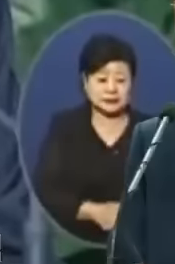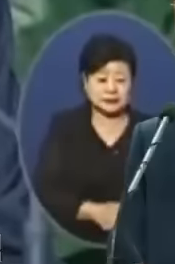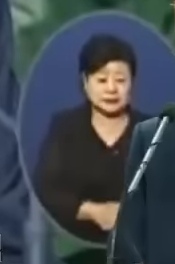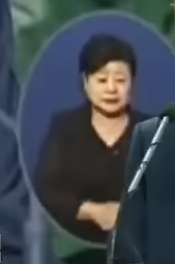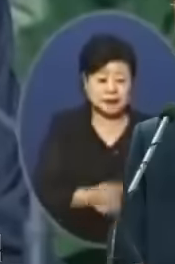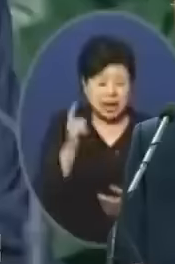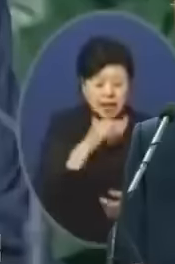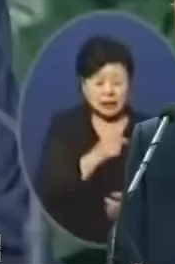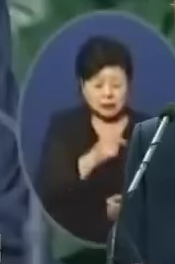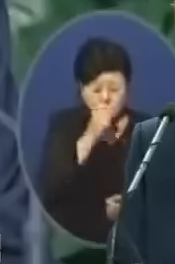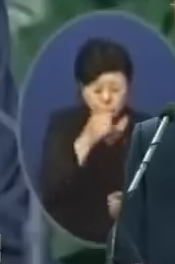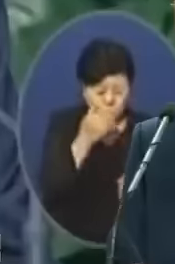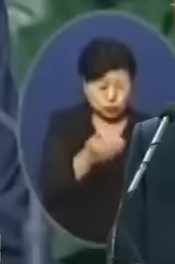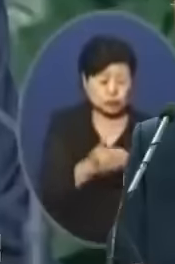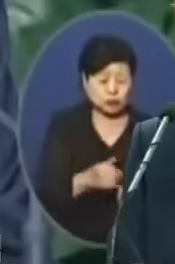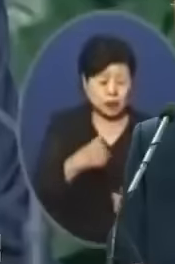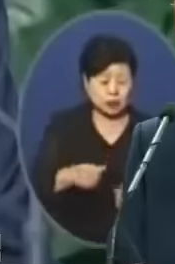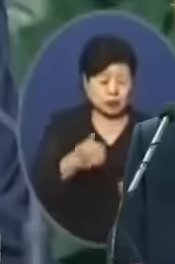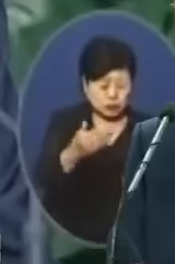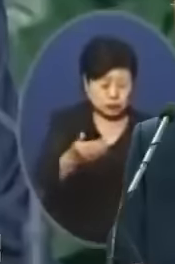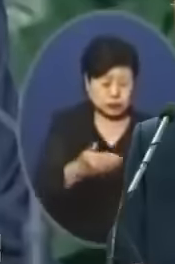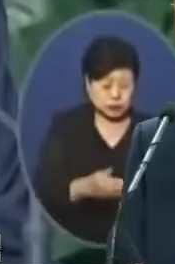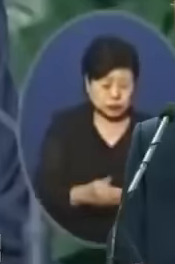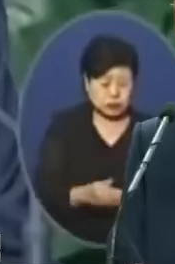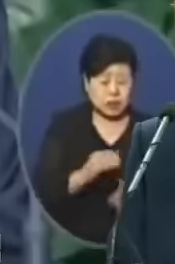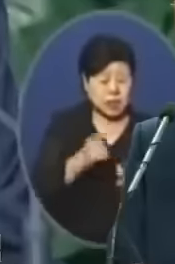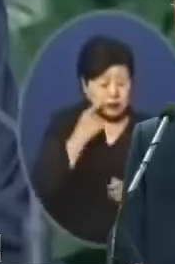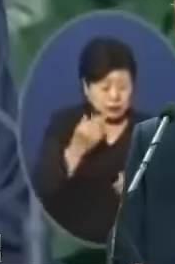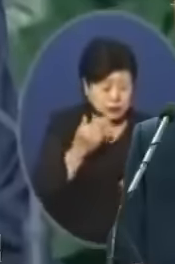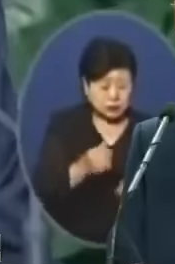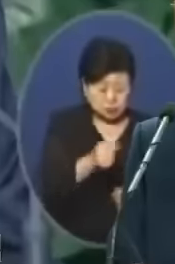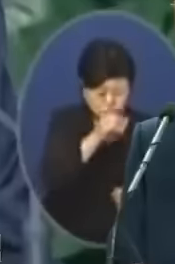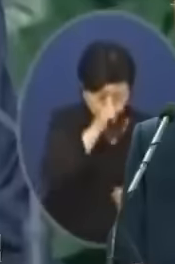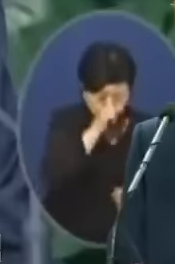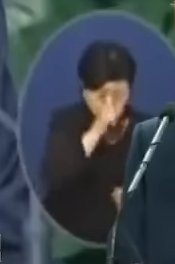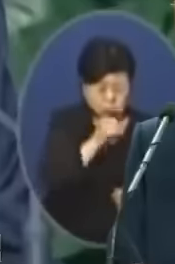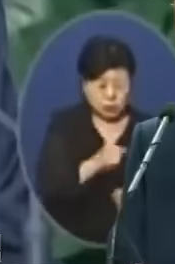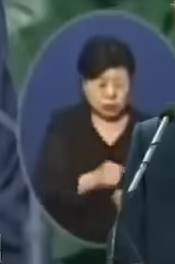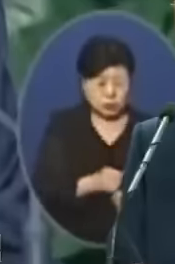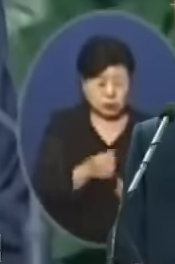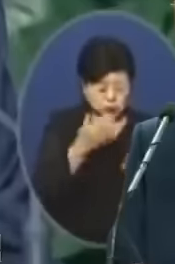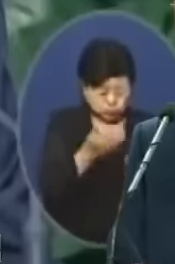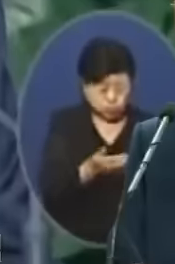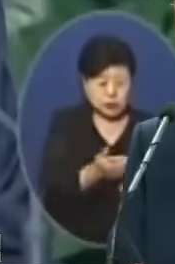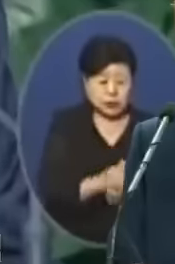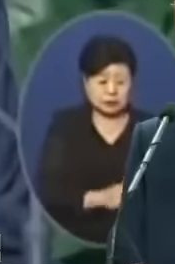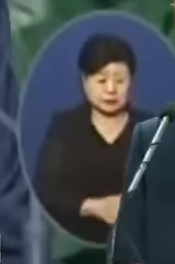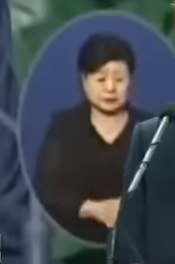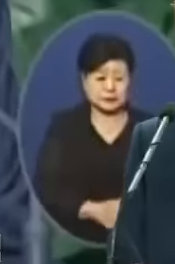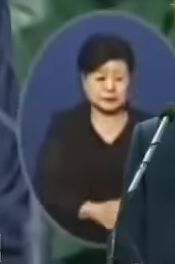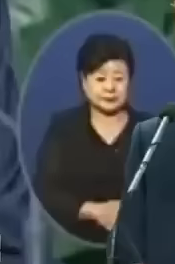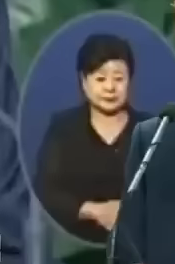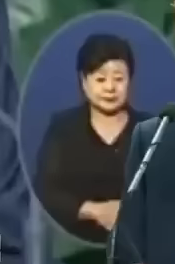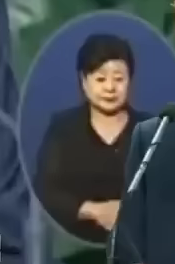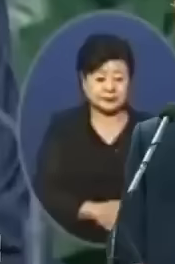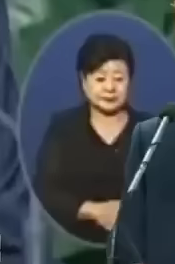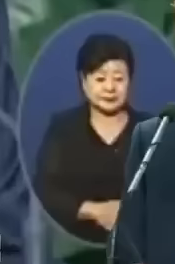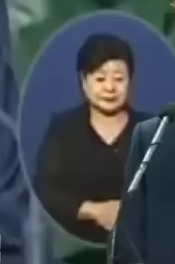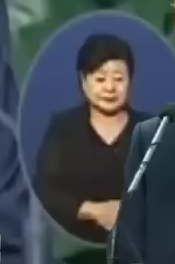너희가 악할지라도 좋은 것을 자식에게 줄 줄 알거든 하면 천부께서 구하는 자에게 좋은 것을 주지 않겠느냐?